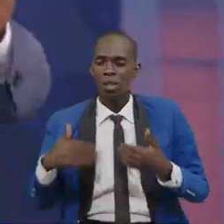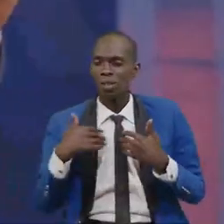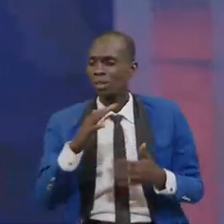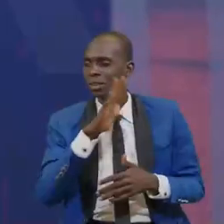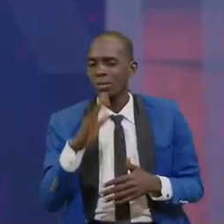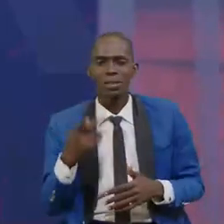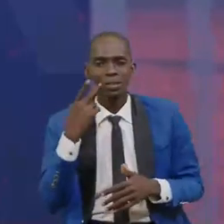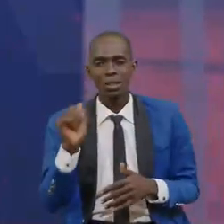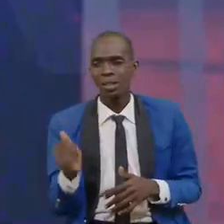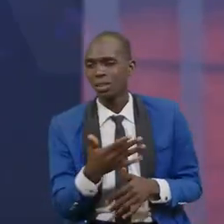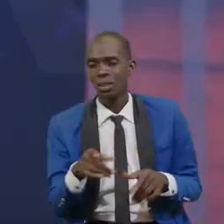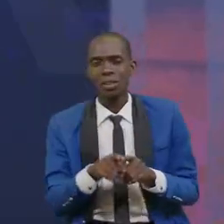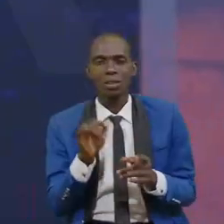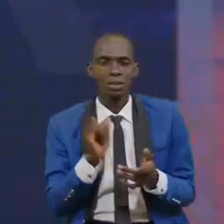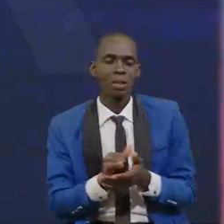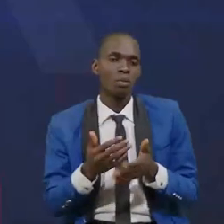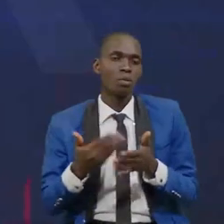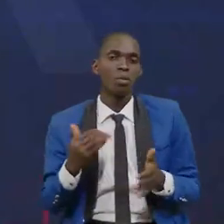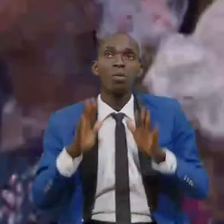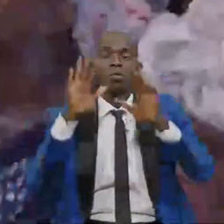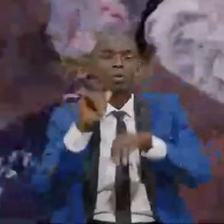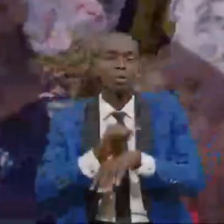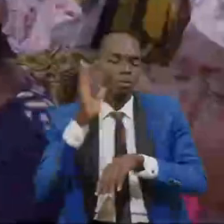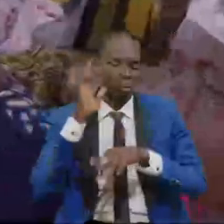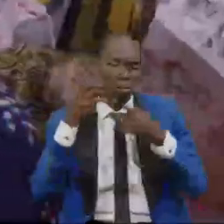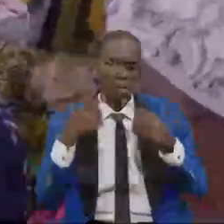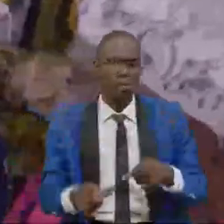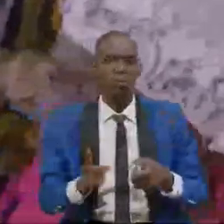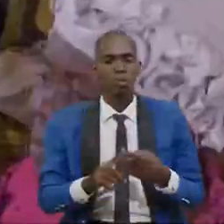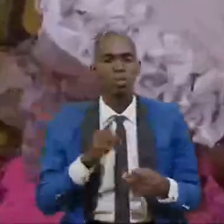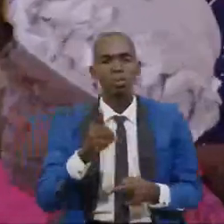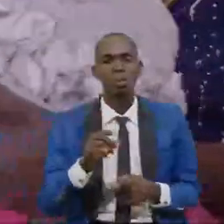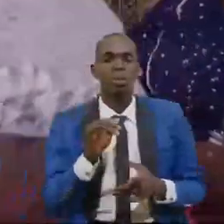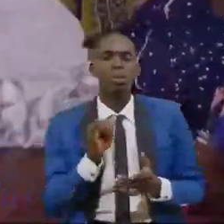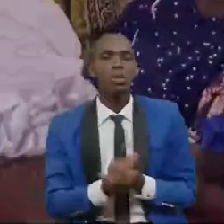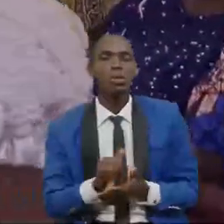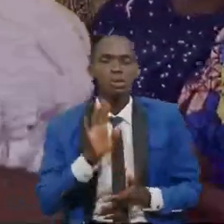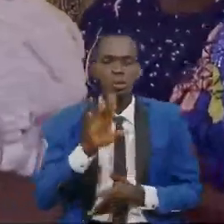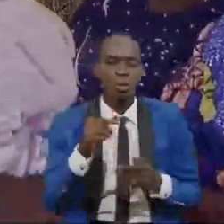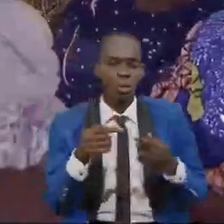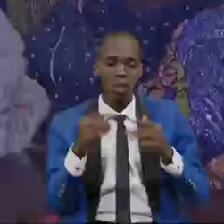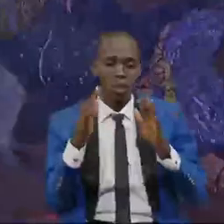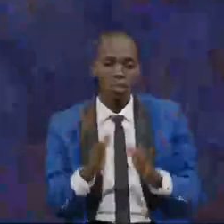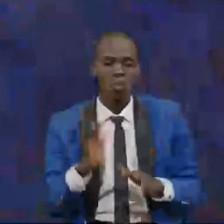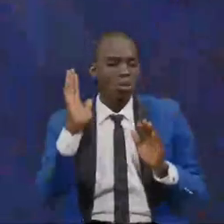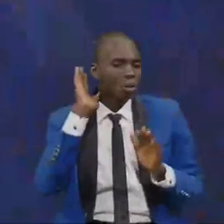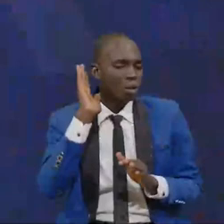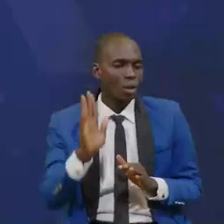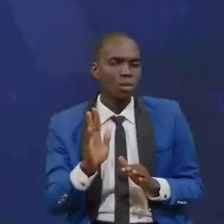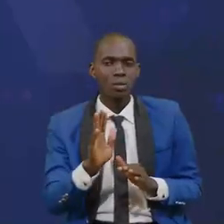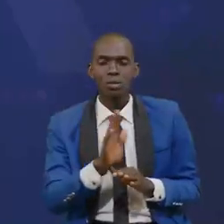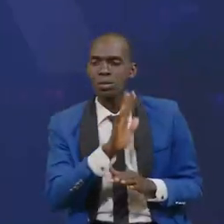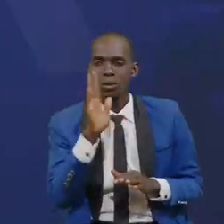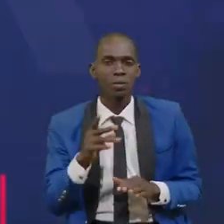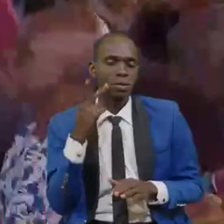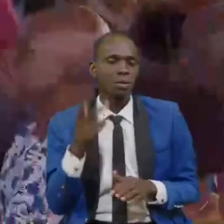genre. Miracle, le miracle va t'arriver. Et même tes ennemis n'auront jamais vu quelque